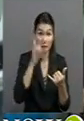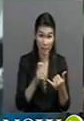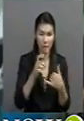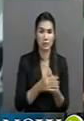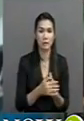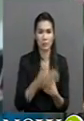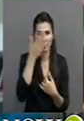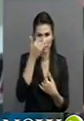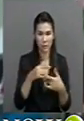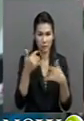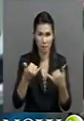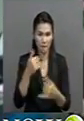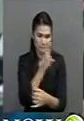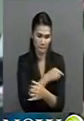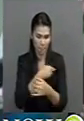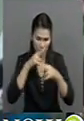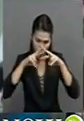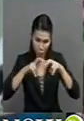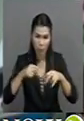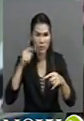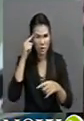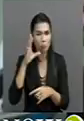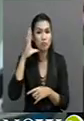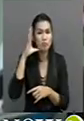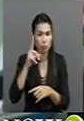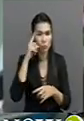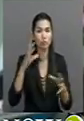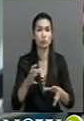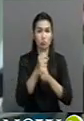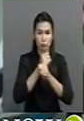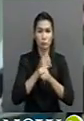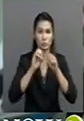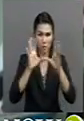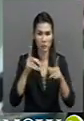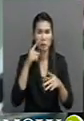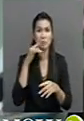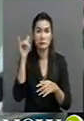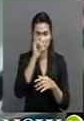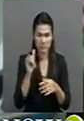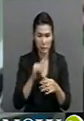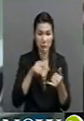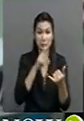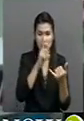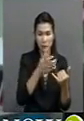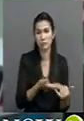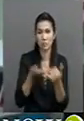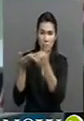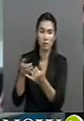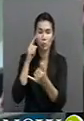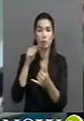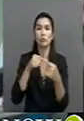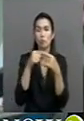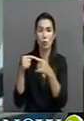แพทย์ก็เตรียมจะชันสูตรศพนะคะคาดว่าวันพรุ่งนี้น่าจะทราบผลทางญาติก็จะนำศพของผู้เสียชีวิตไปบำเพ็ญกุศ